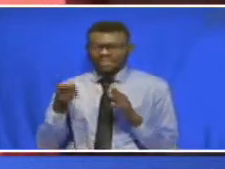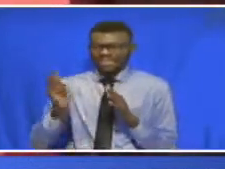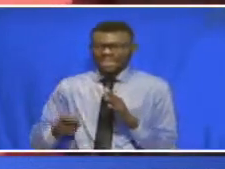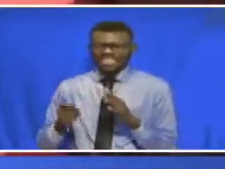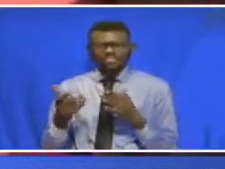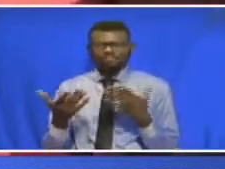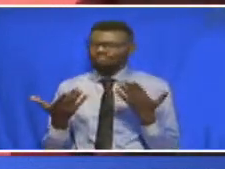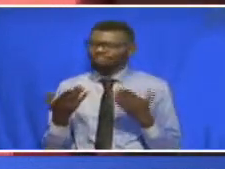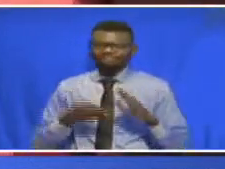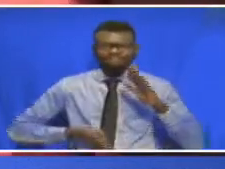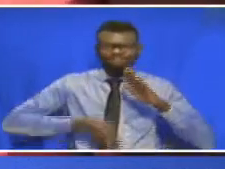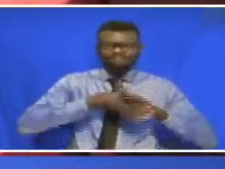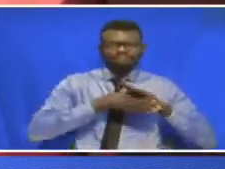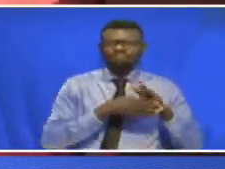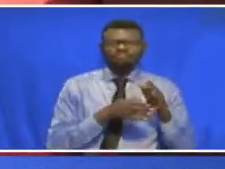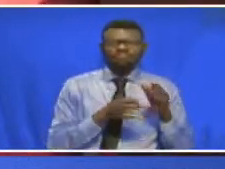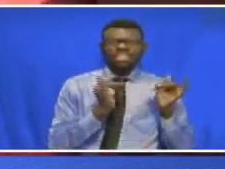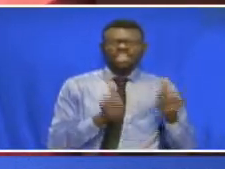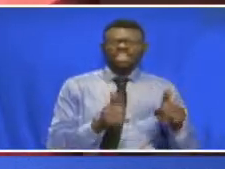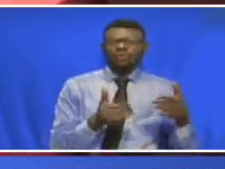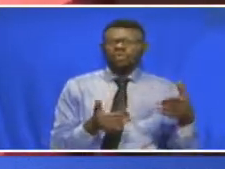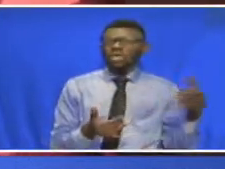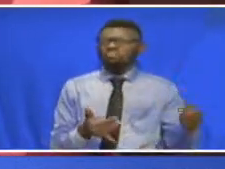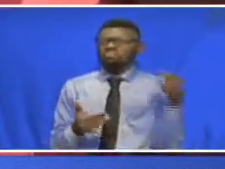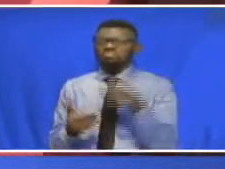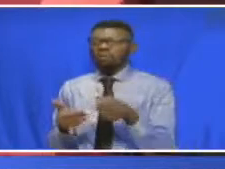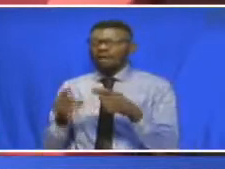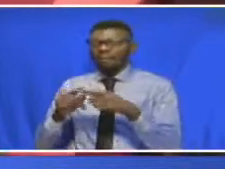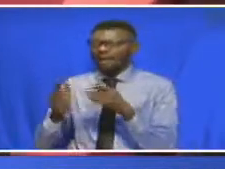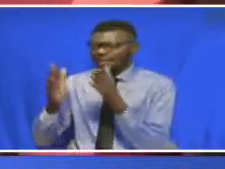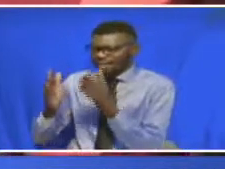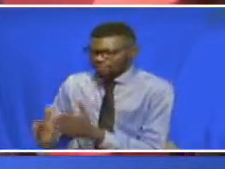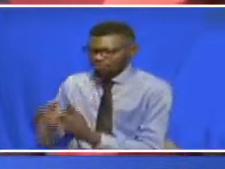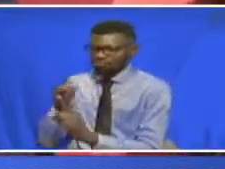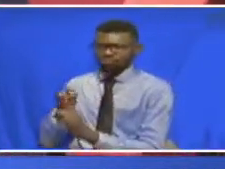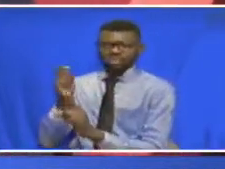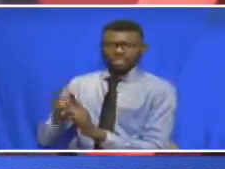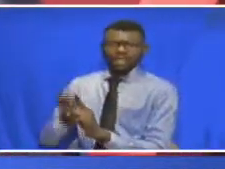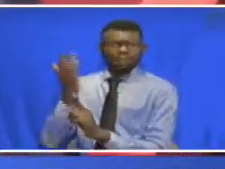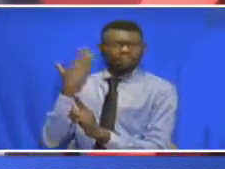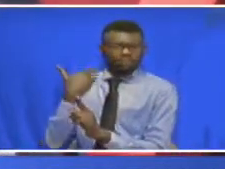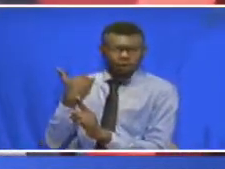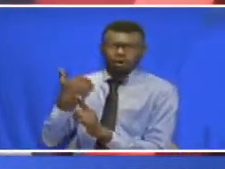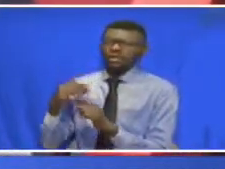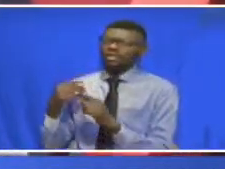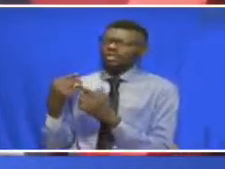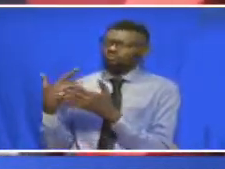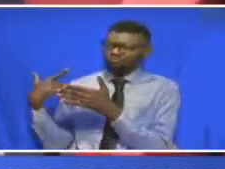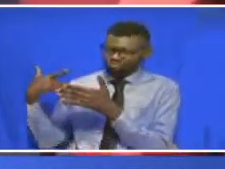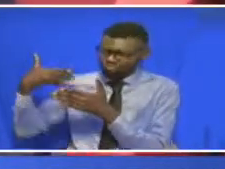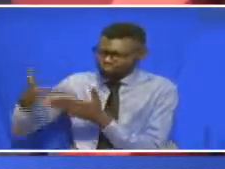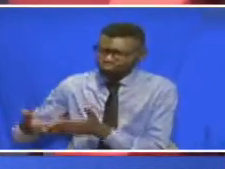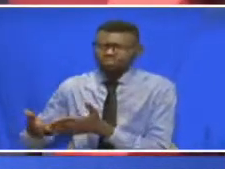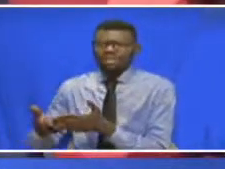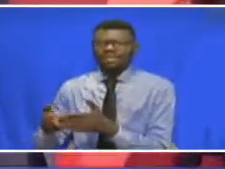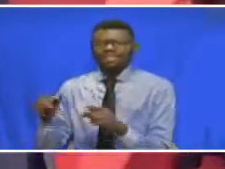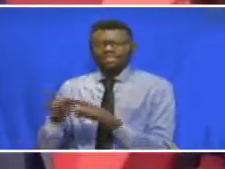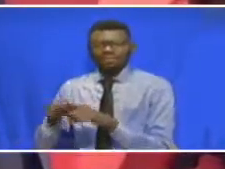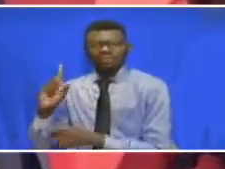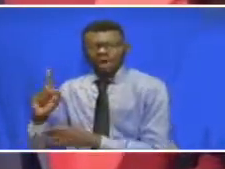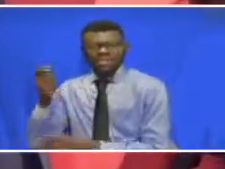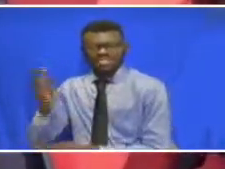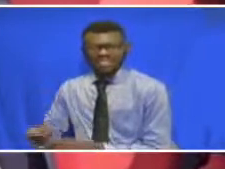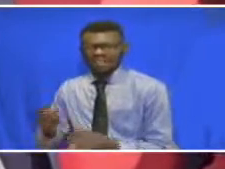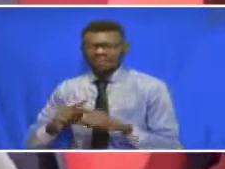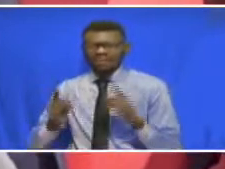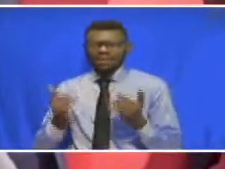kesi, na yeye ndiye alikuwa amefuata ile kesi kutoka mwanzoni. Huyu ambaye anaenda kusoma hajaelewa kuhusu